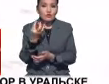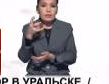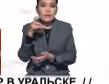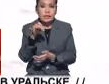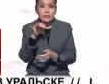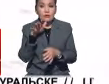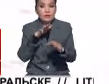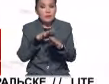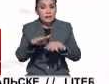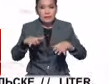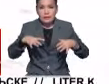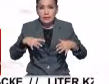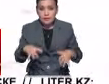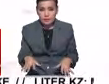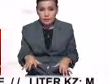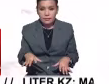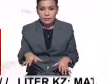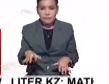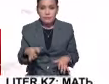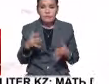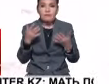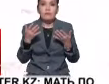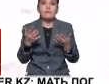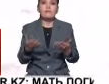выполнил, значит,